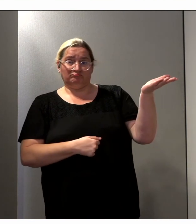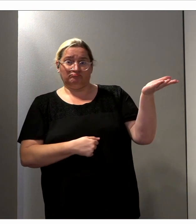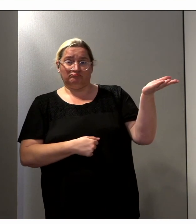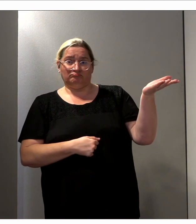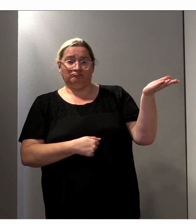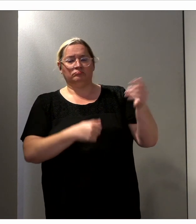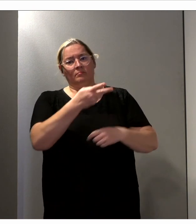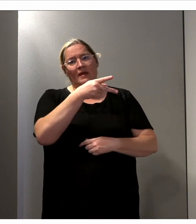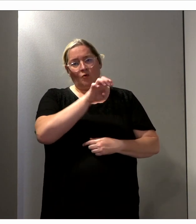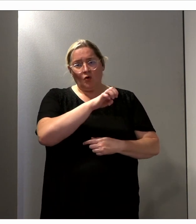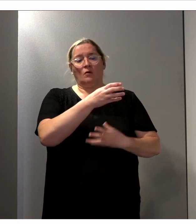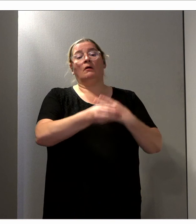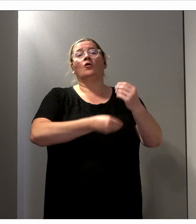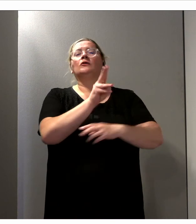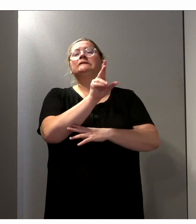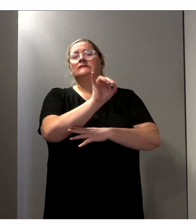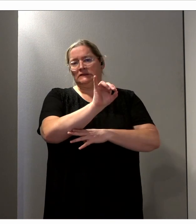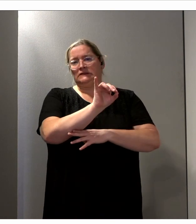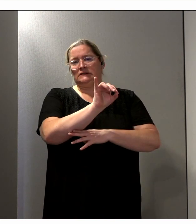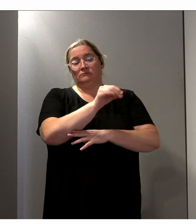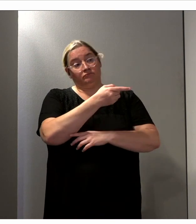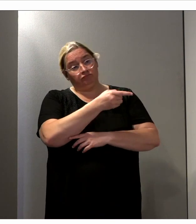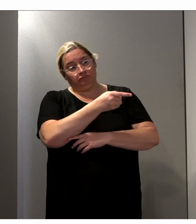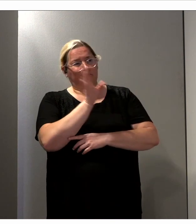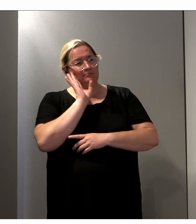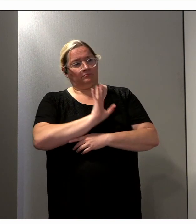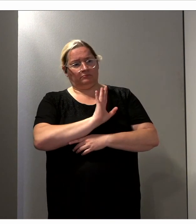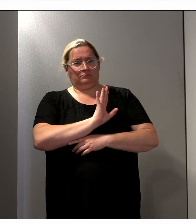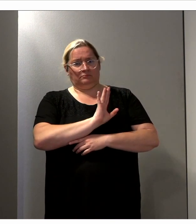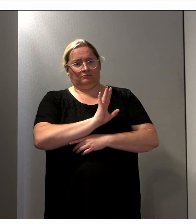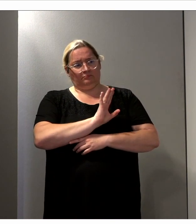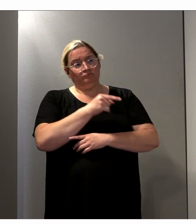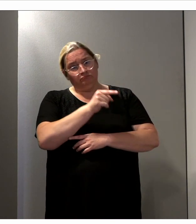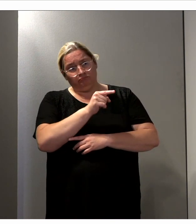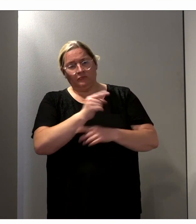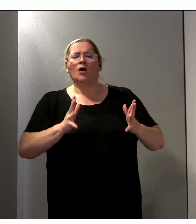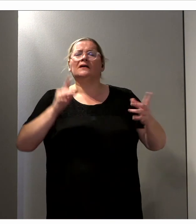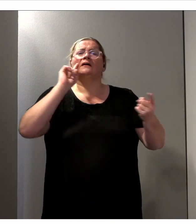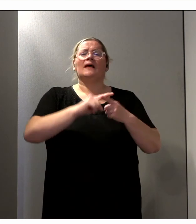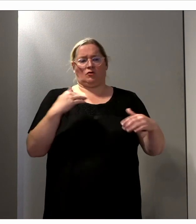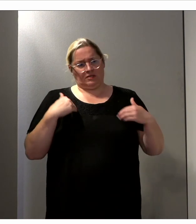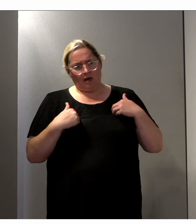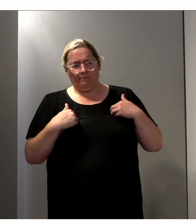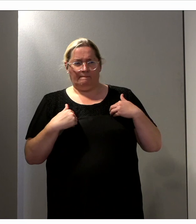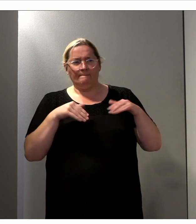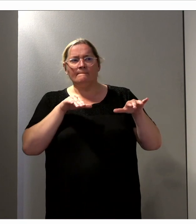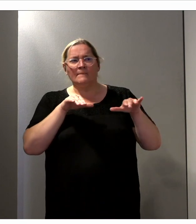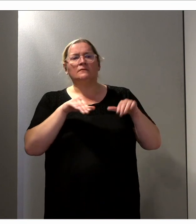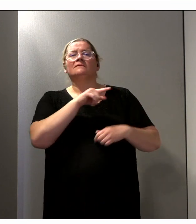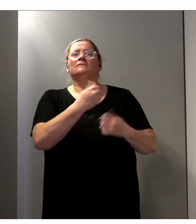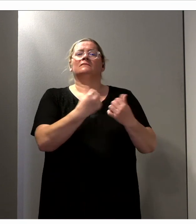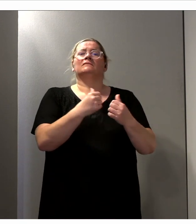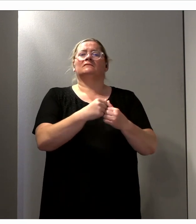donc PME et ETI notamment, de s'investir dans le handicap autrement par du mécénat